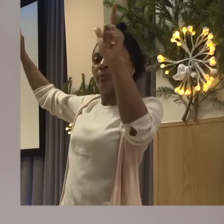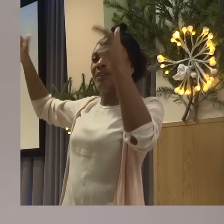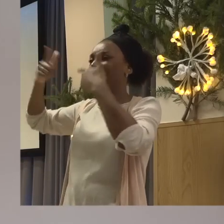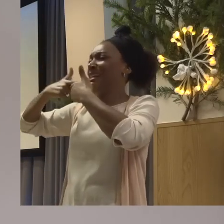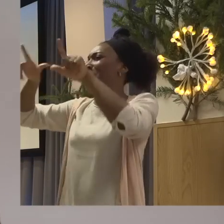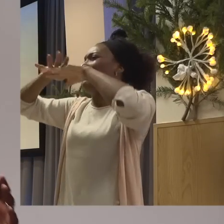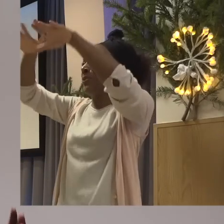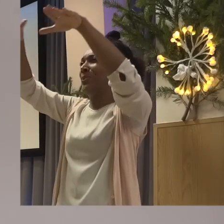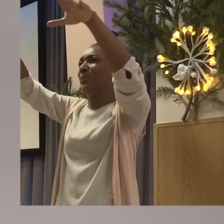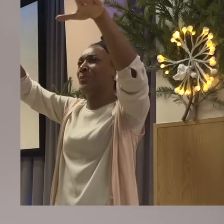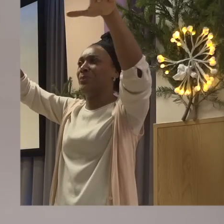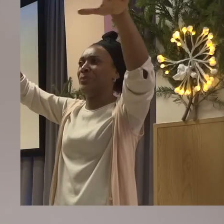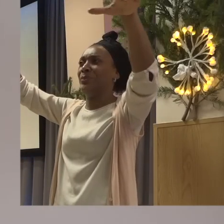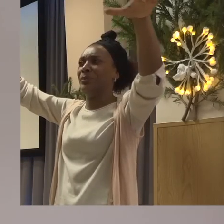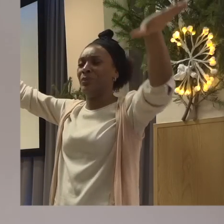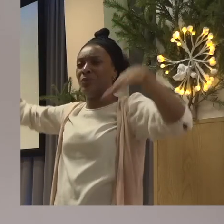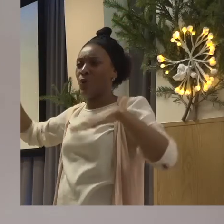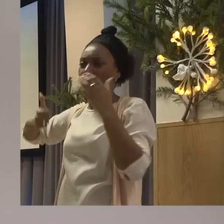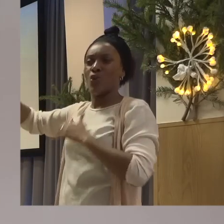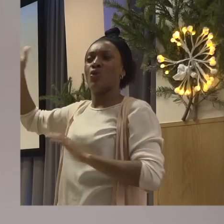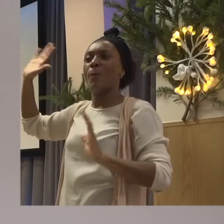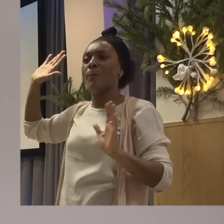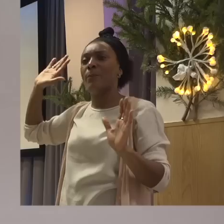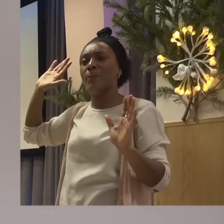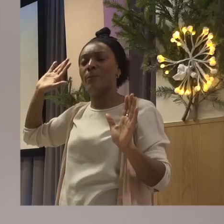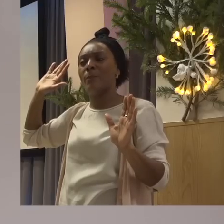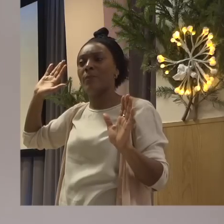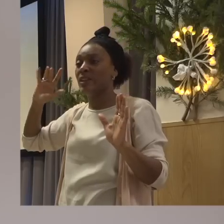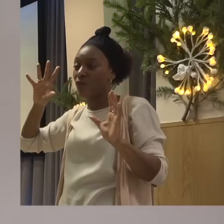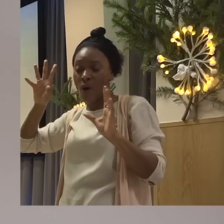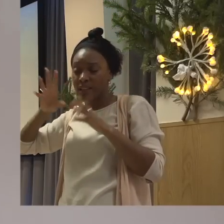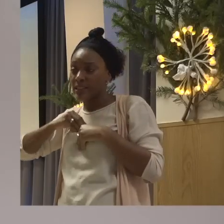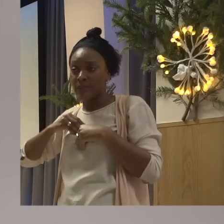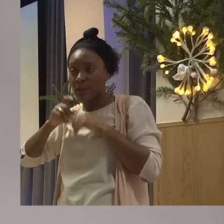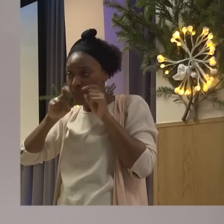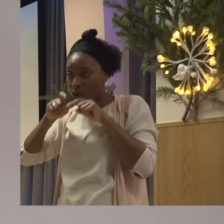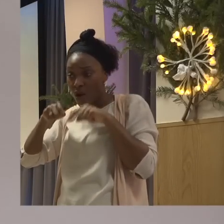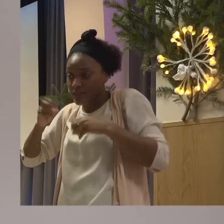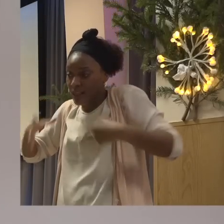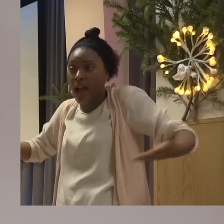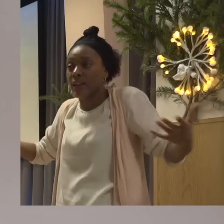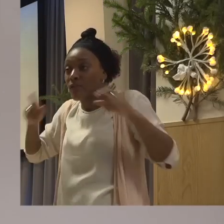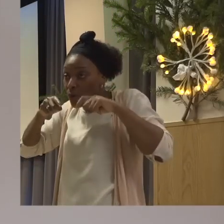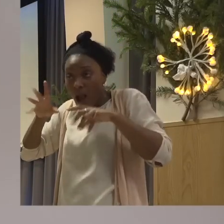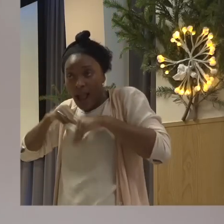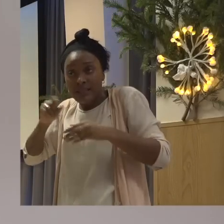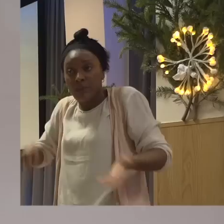Dieu toute son autonomie. Acceptons les moments où nous pleurons. Acceptons le moment